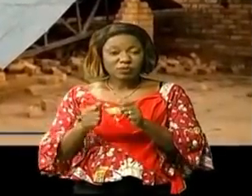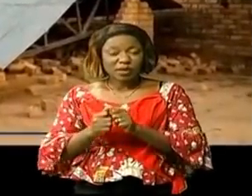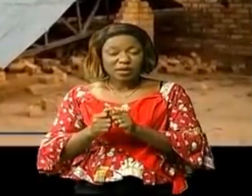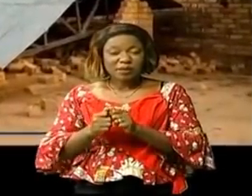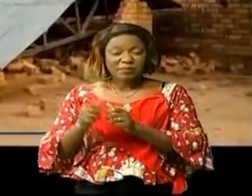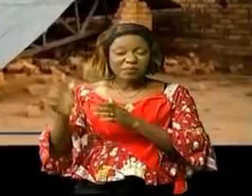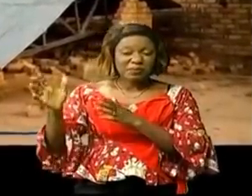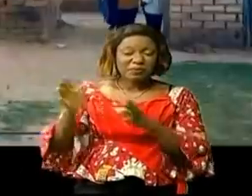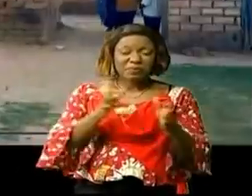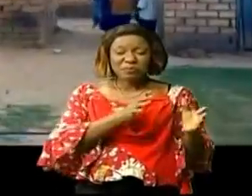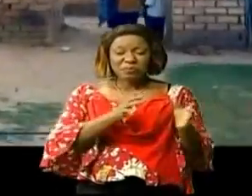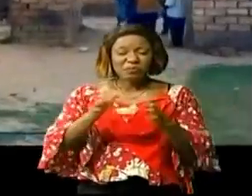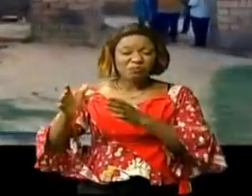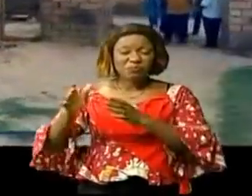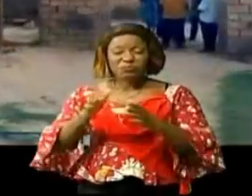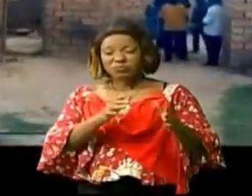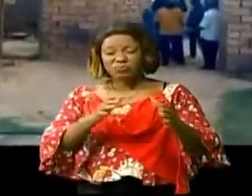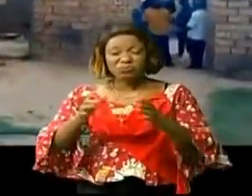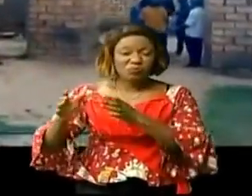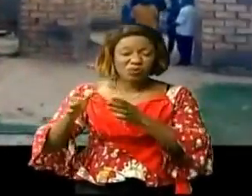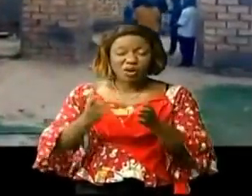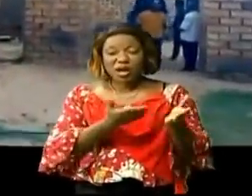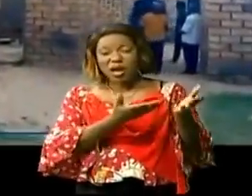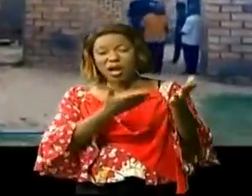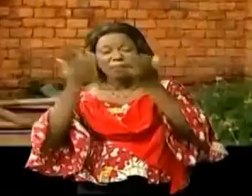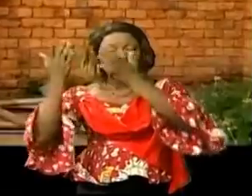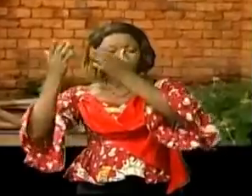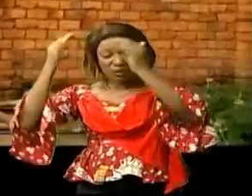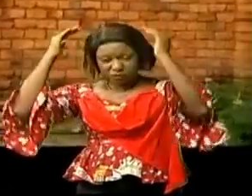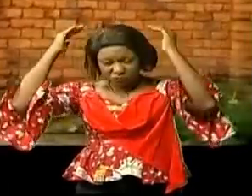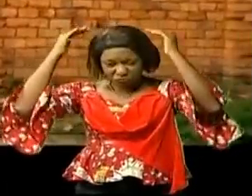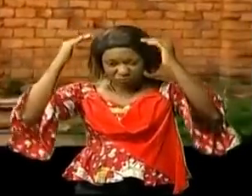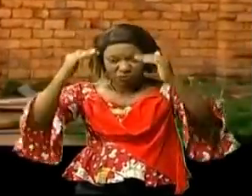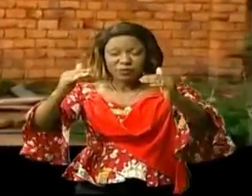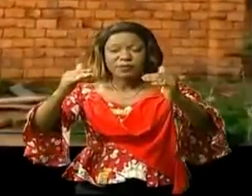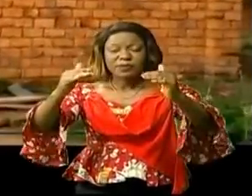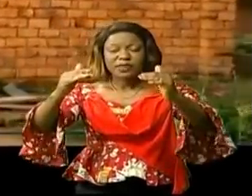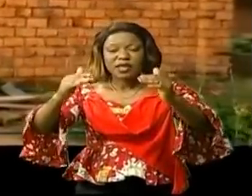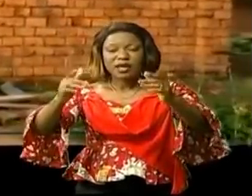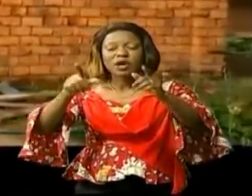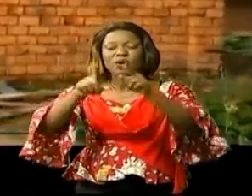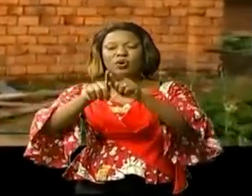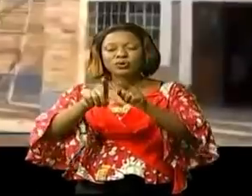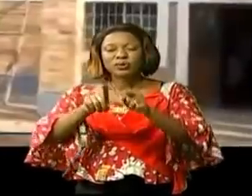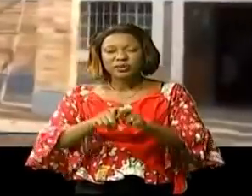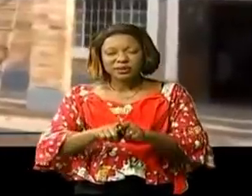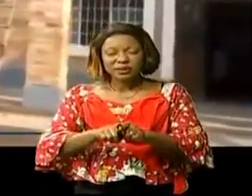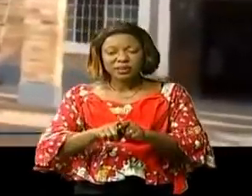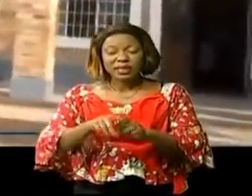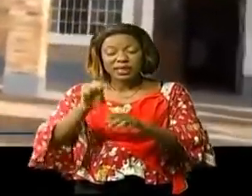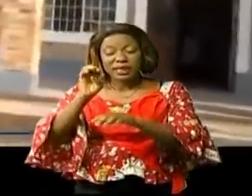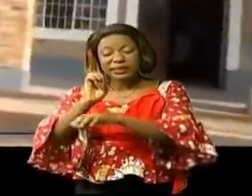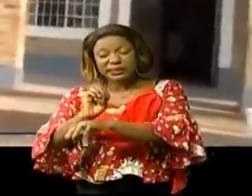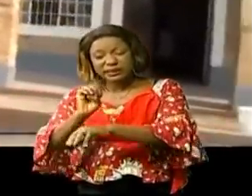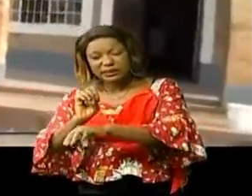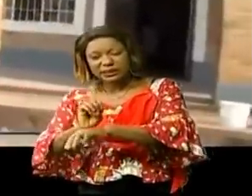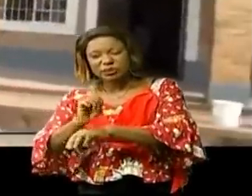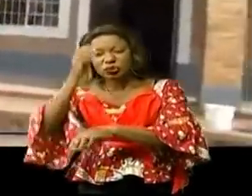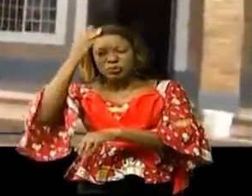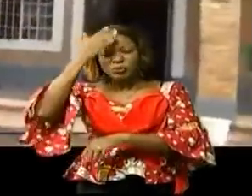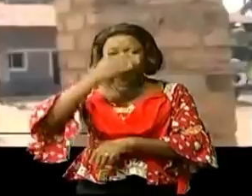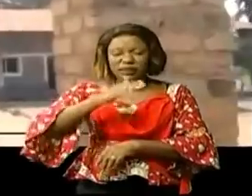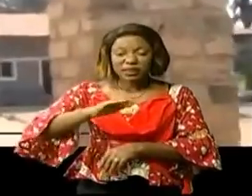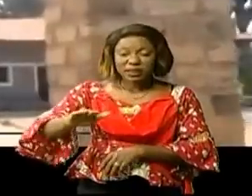les villages de Kabondo-Djanda à 5 km du chef-lieu du Olomami, en emportant les toitures de maisons, églises, ainsi qu'une partie du